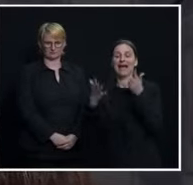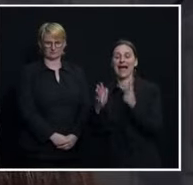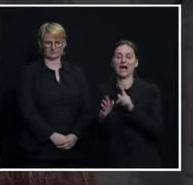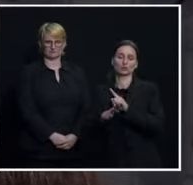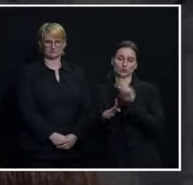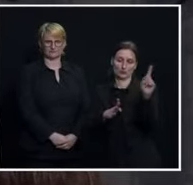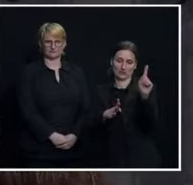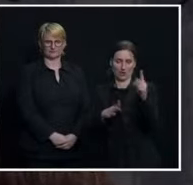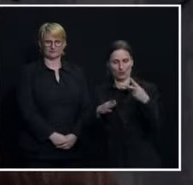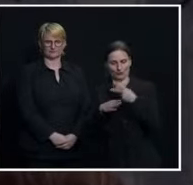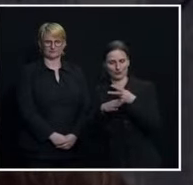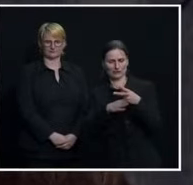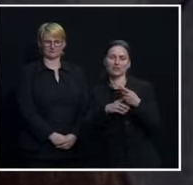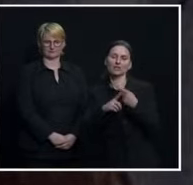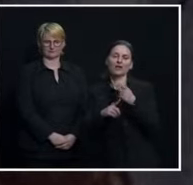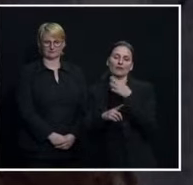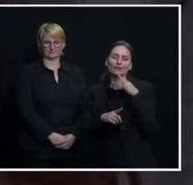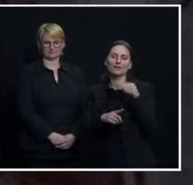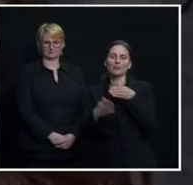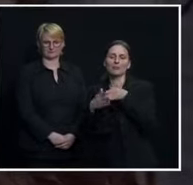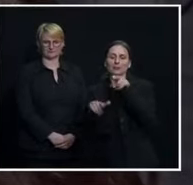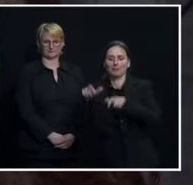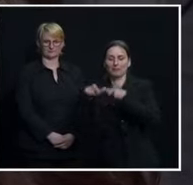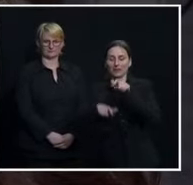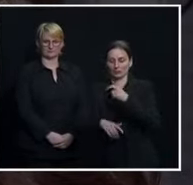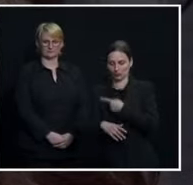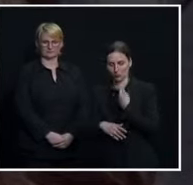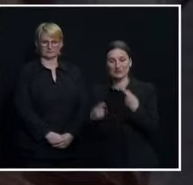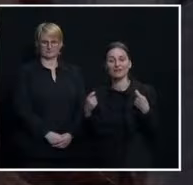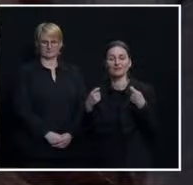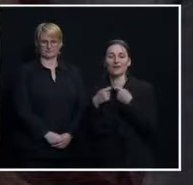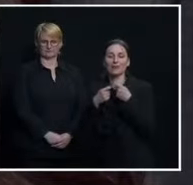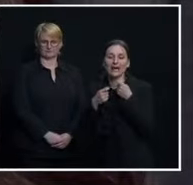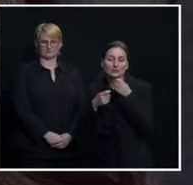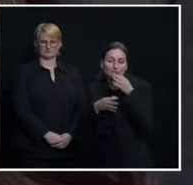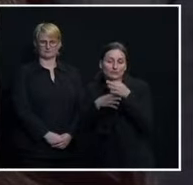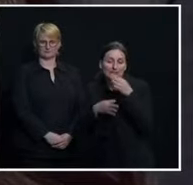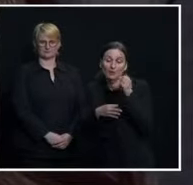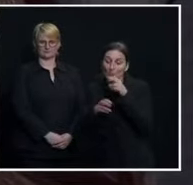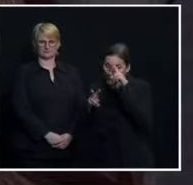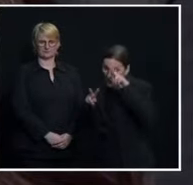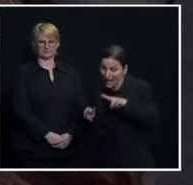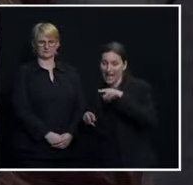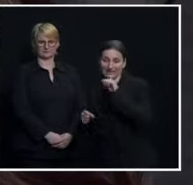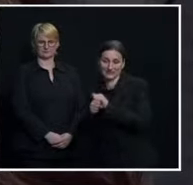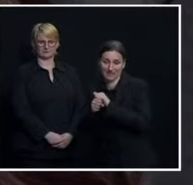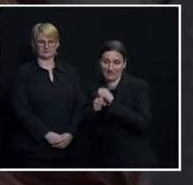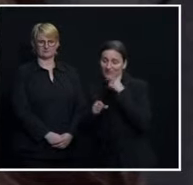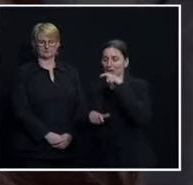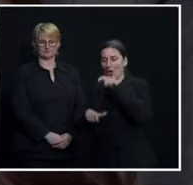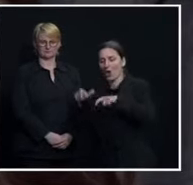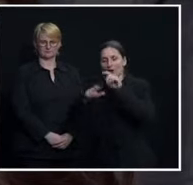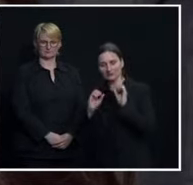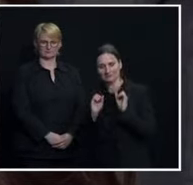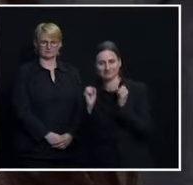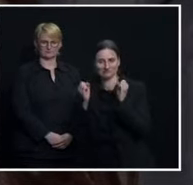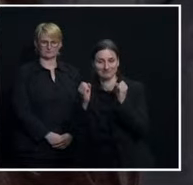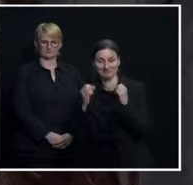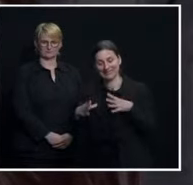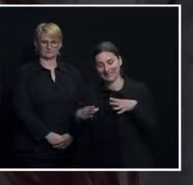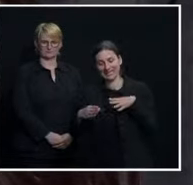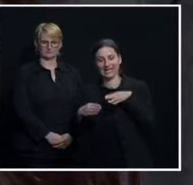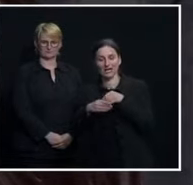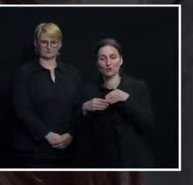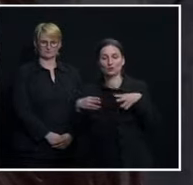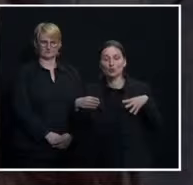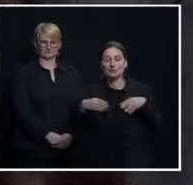mit Behinderungen. Und wir haben in unserem Verband was ganz Besonderes, ein ganz aktives Ehrenamt, viele Menschen, die sich einbringen. Und Inklusion und Teilhabe